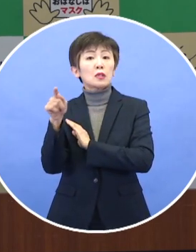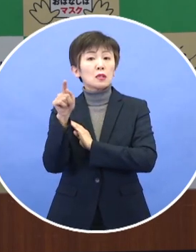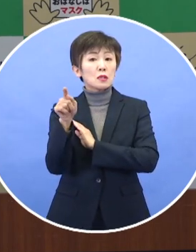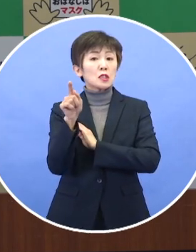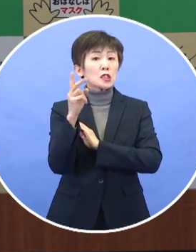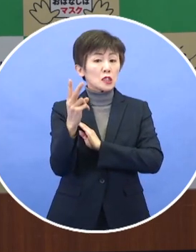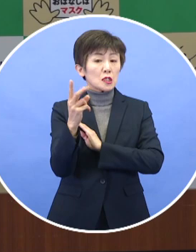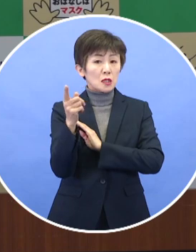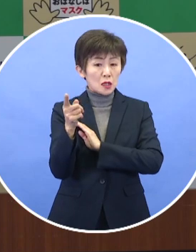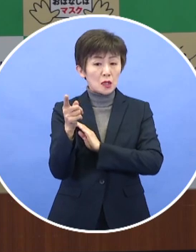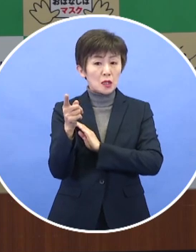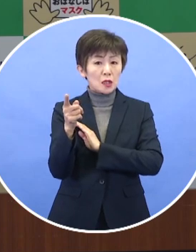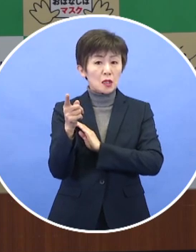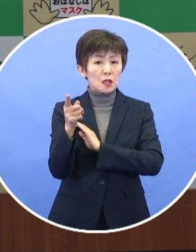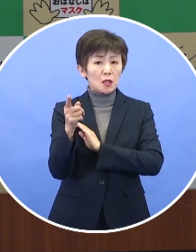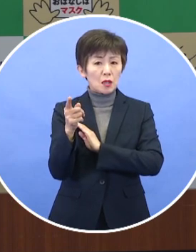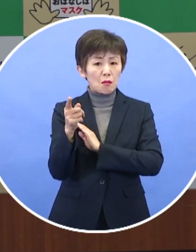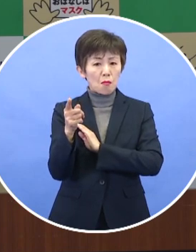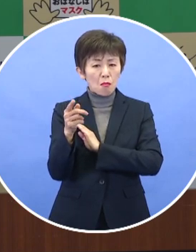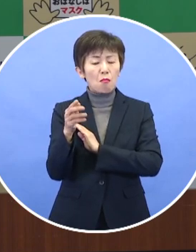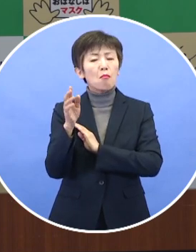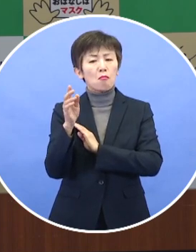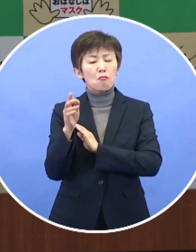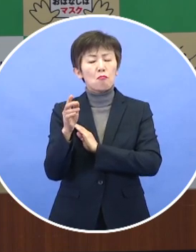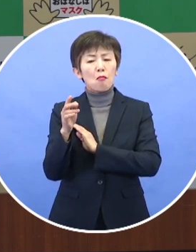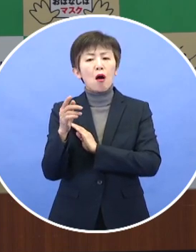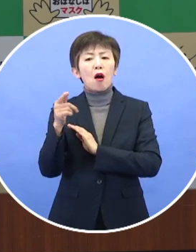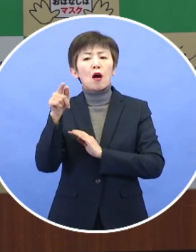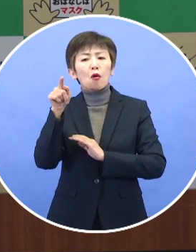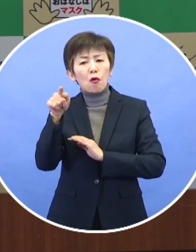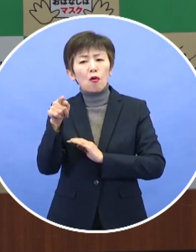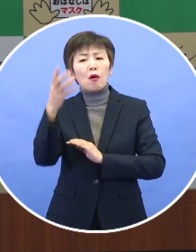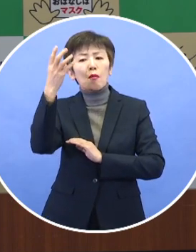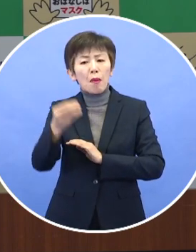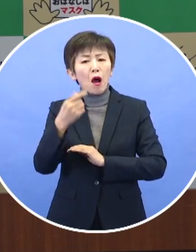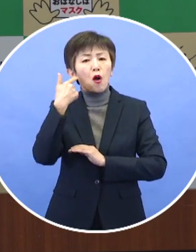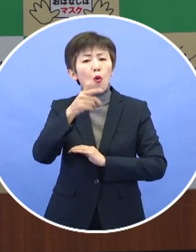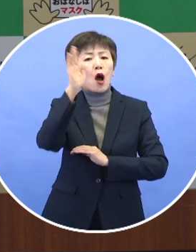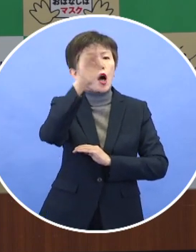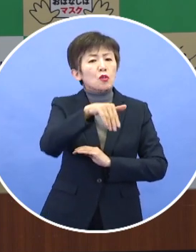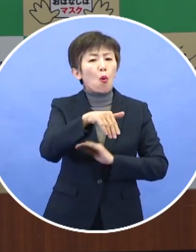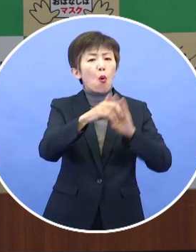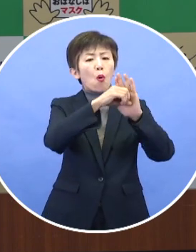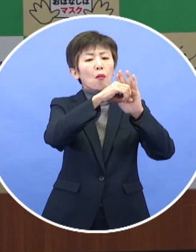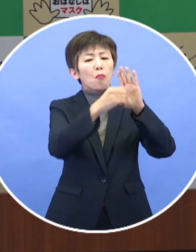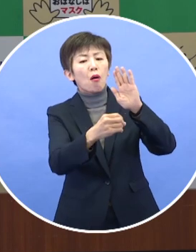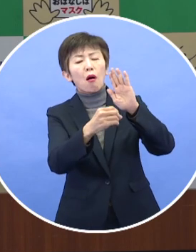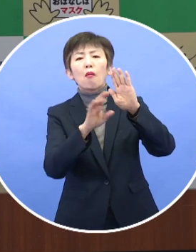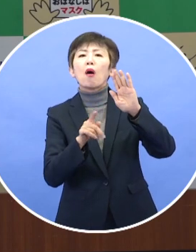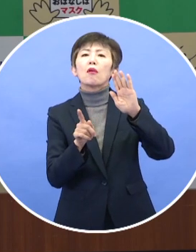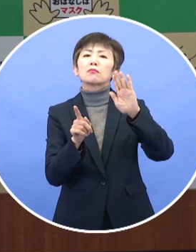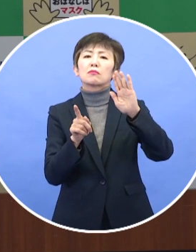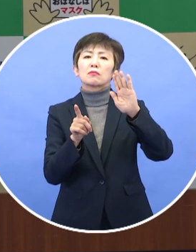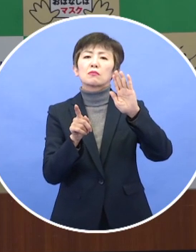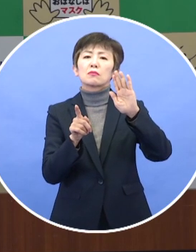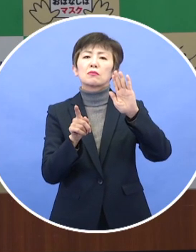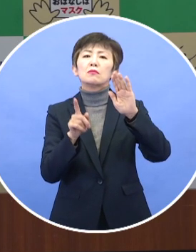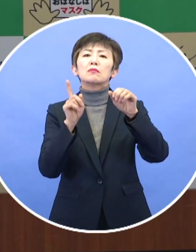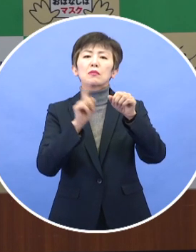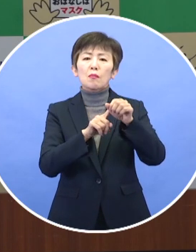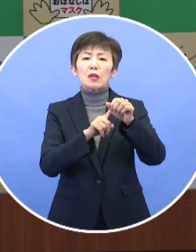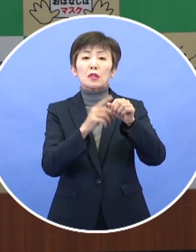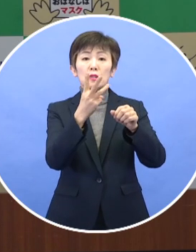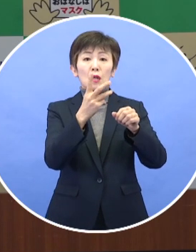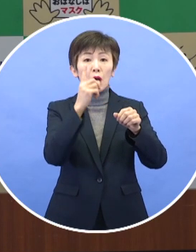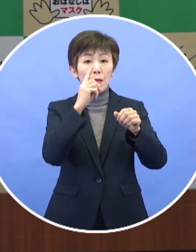種は25週、まあ、6ヶ月経ってくると4割ぐらいに低下しておりますので、入院リスクも大きく減らすことができるということで